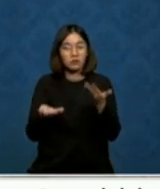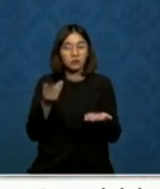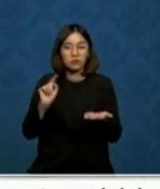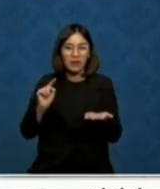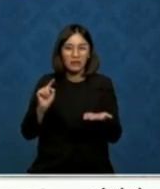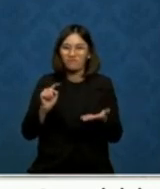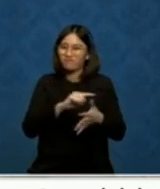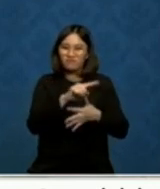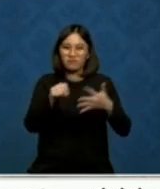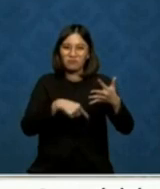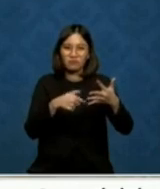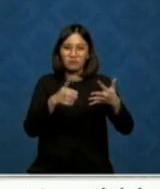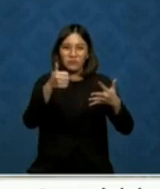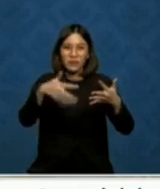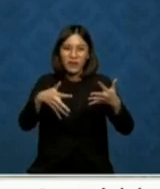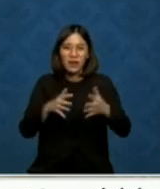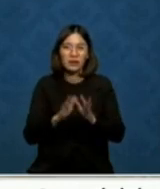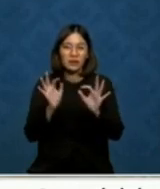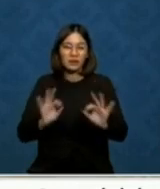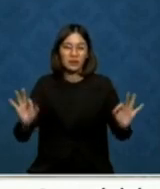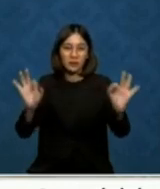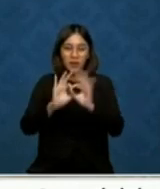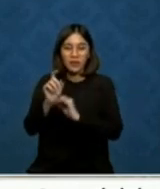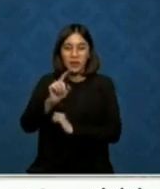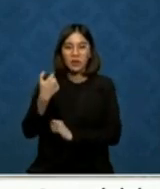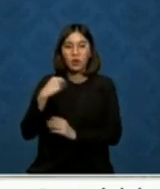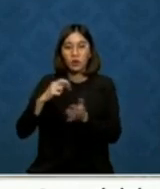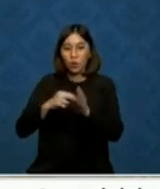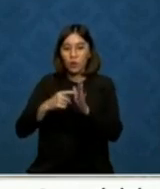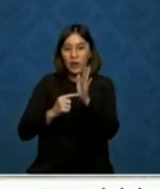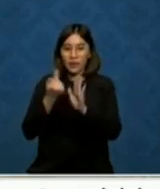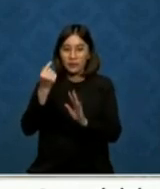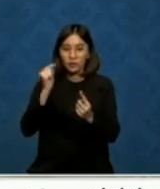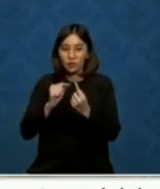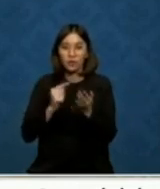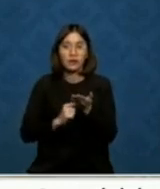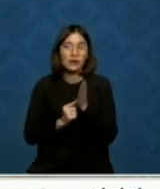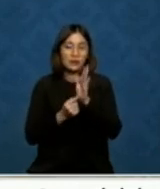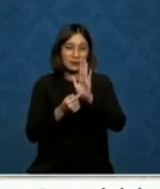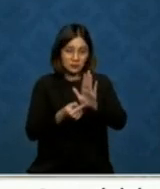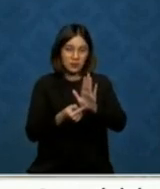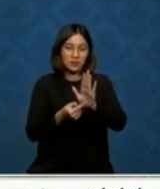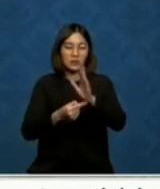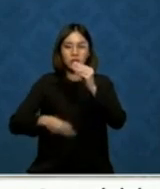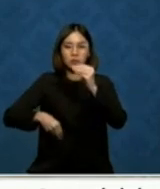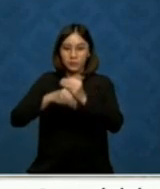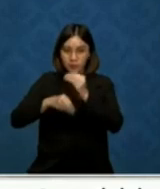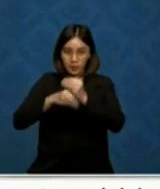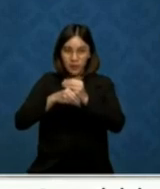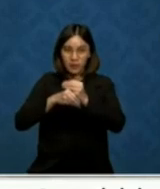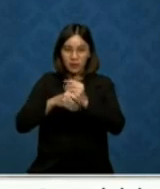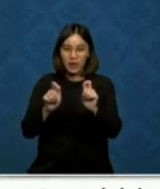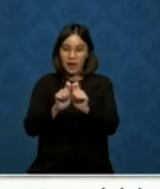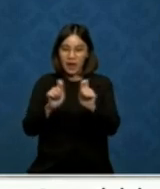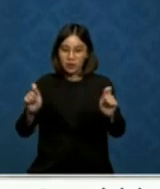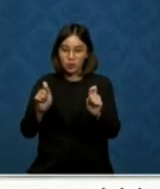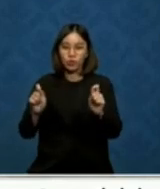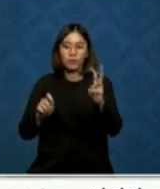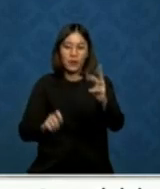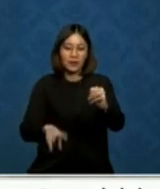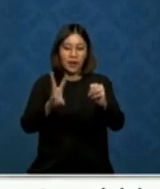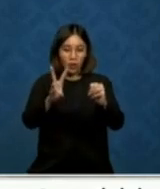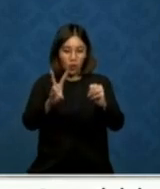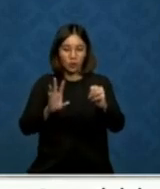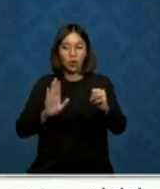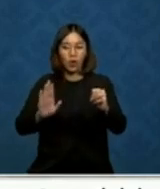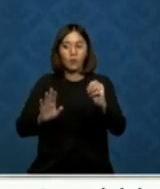ยังไม่ได้ครับเพราะฉะนั้นเนี่ยจึงเป็นที่มาของการเสนอเพิ่มอนุมาตรา6ของมาต